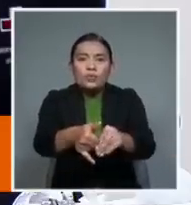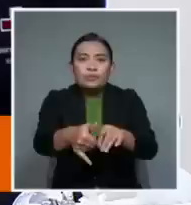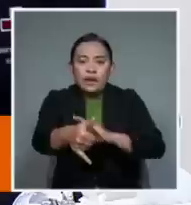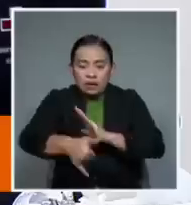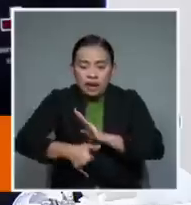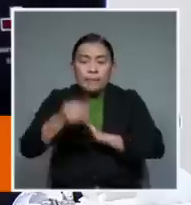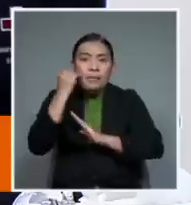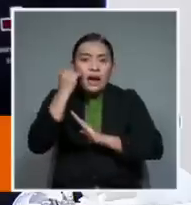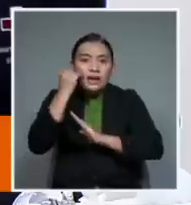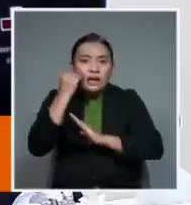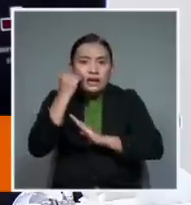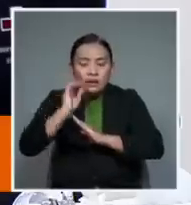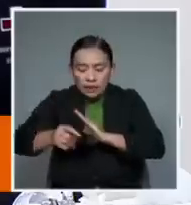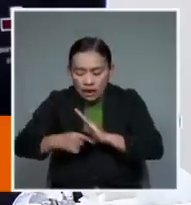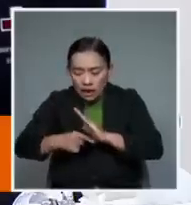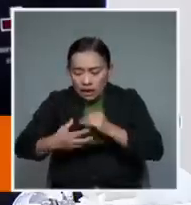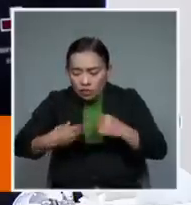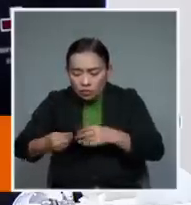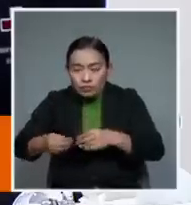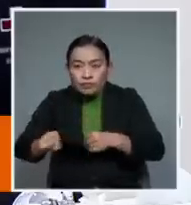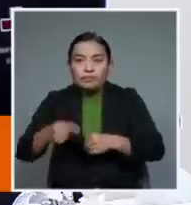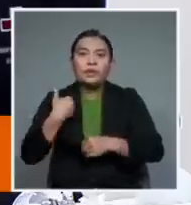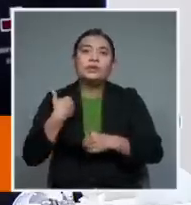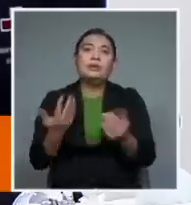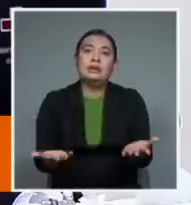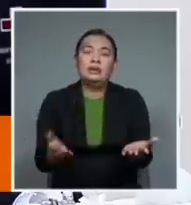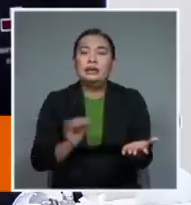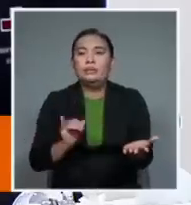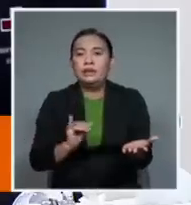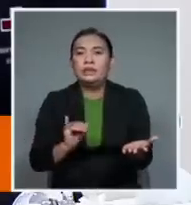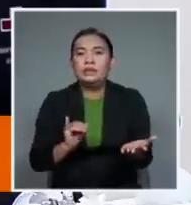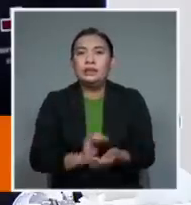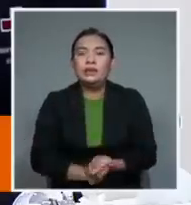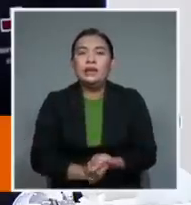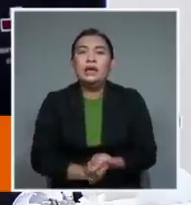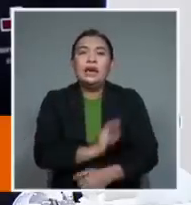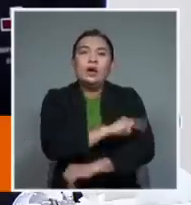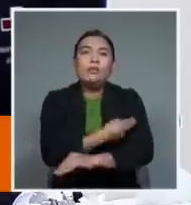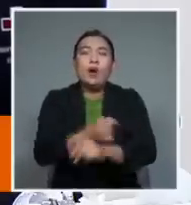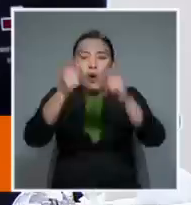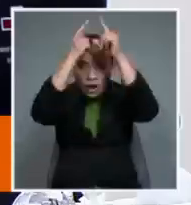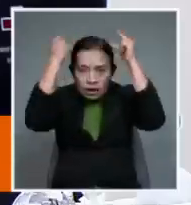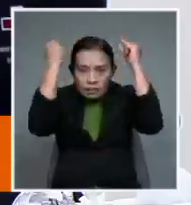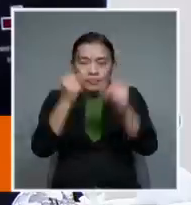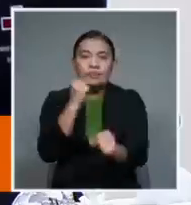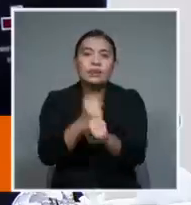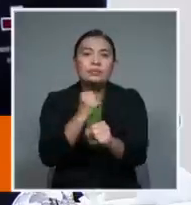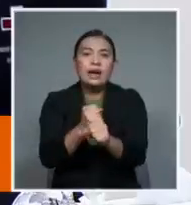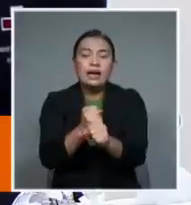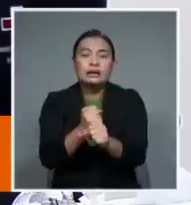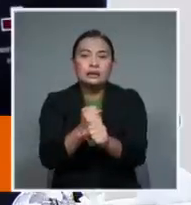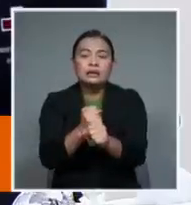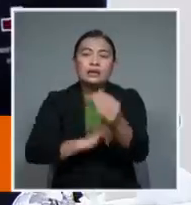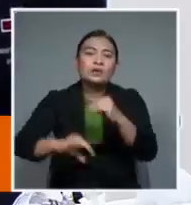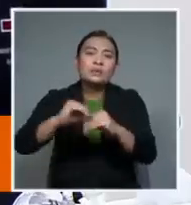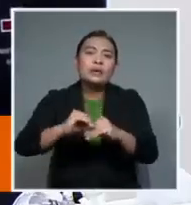ดให้คนอื่นก็ไม่ดีแล้วก็จะเพิ่มภาระกับหมอกับนางพยาบาลกับโรงพยาบาลเนี่ยตรงนี้เราต้อง